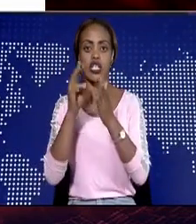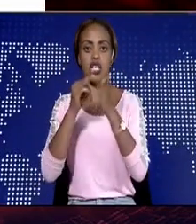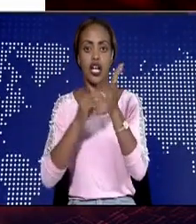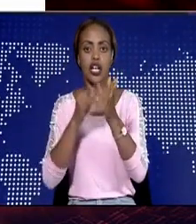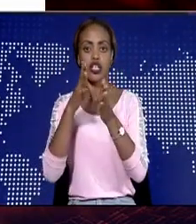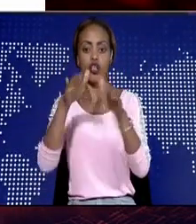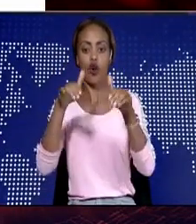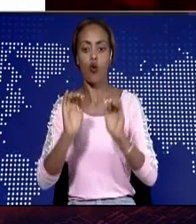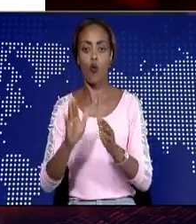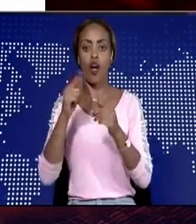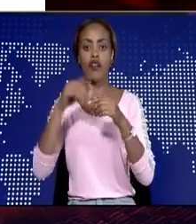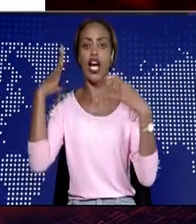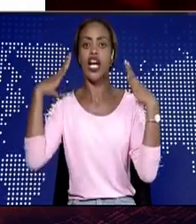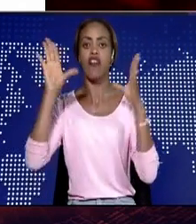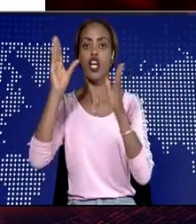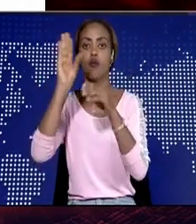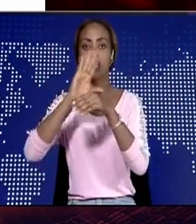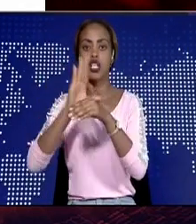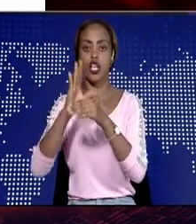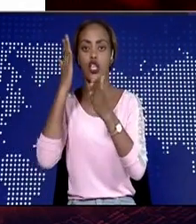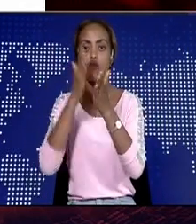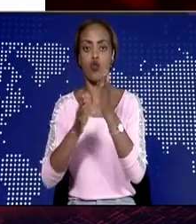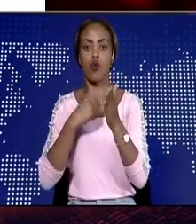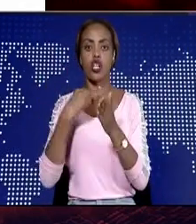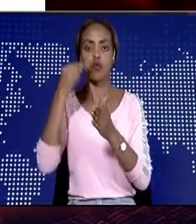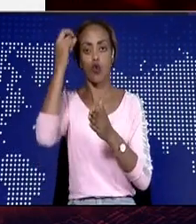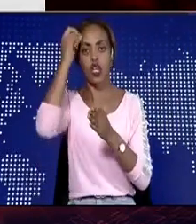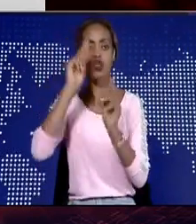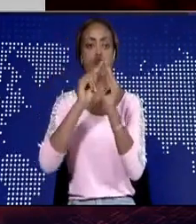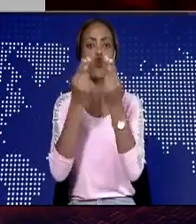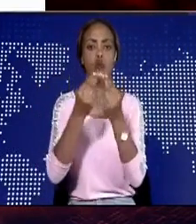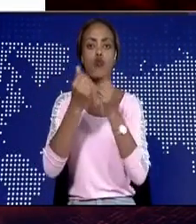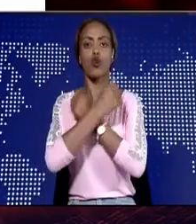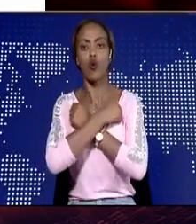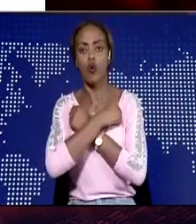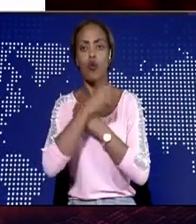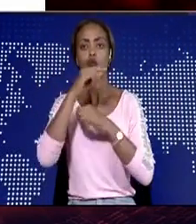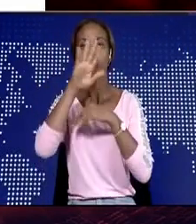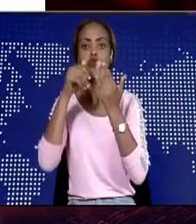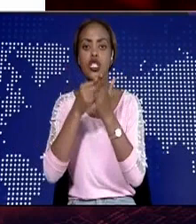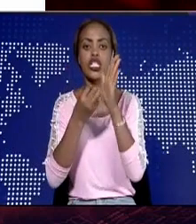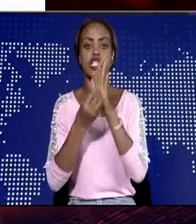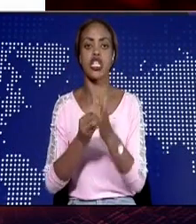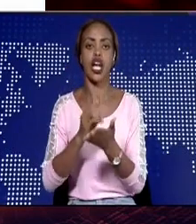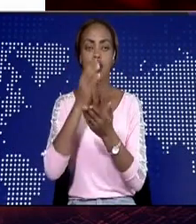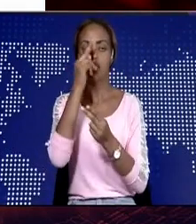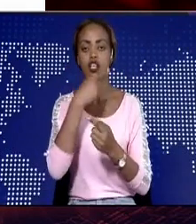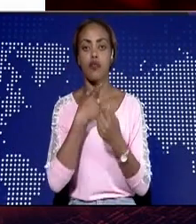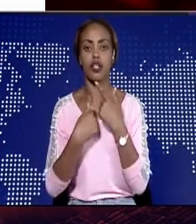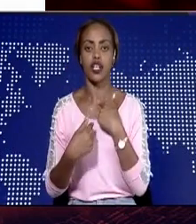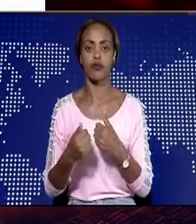دماء أبن دا قبرئيل بيتا كريستيان تفتسيمو دمت أيهن التقرين نصدر أمن فتوبتومن محازد قلتومن صنعاتي منا